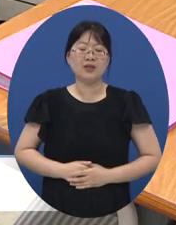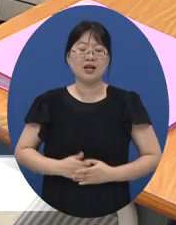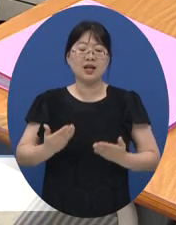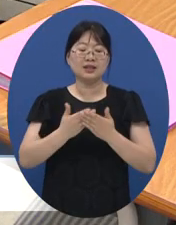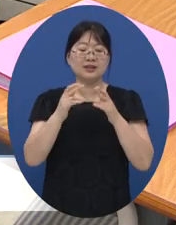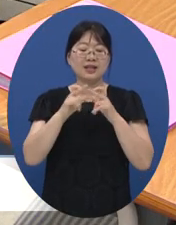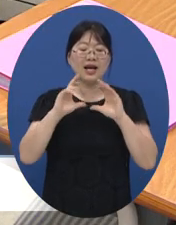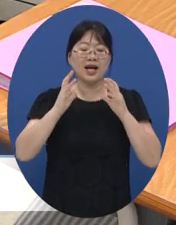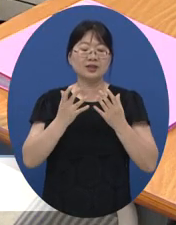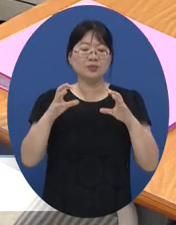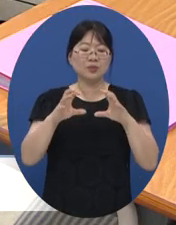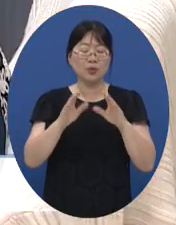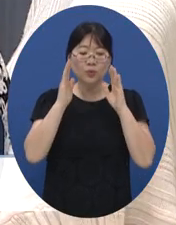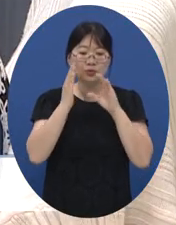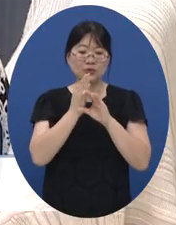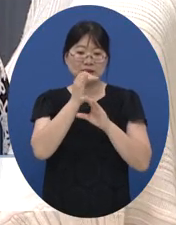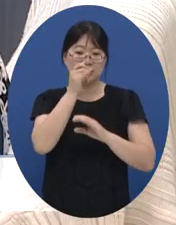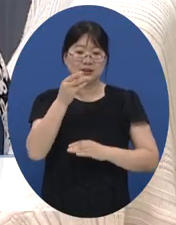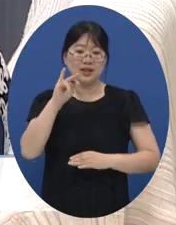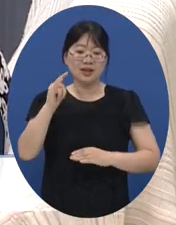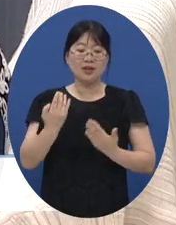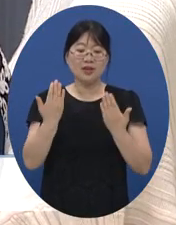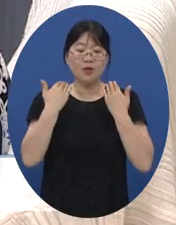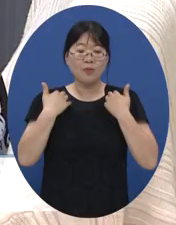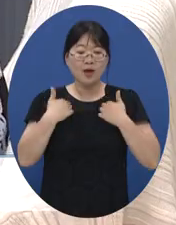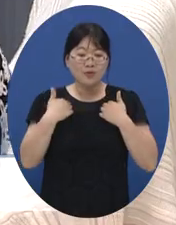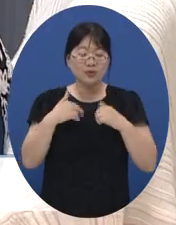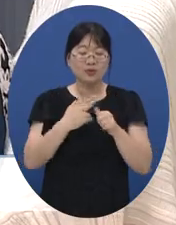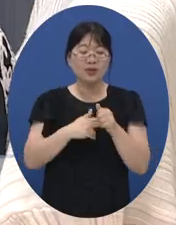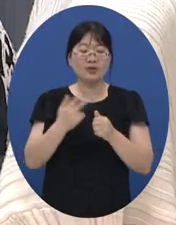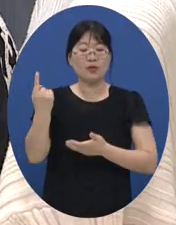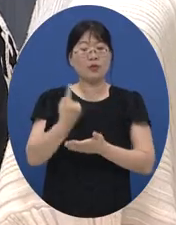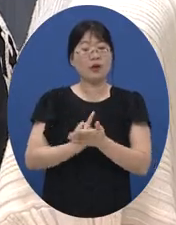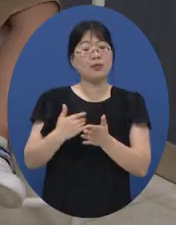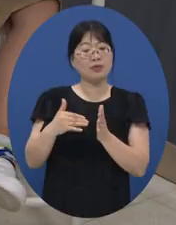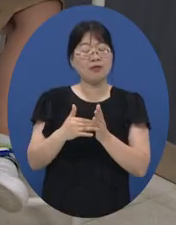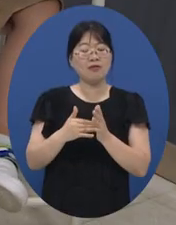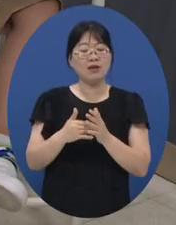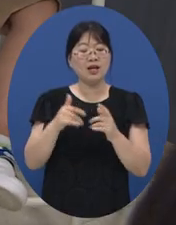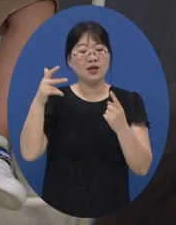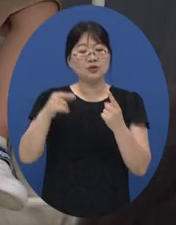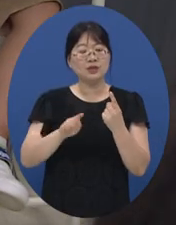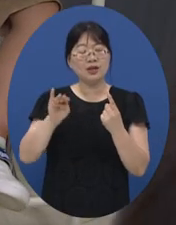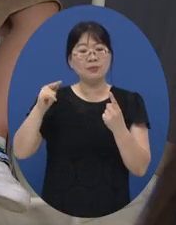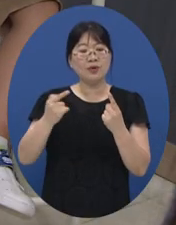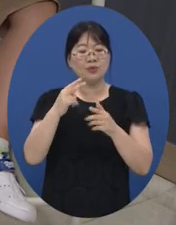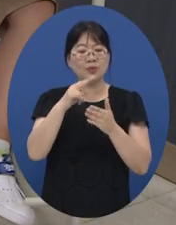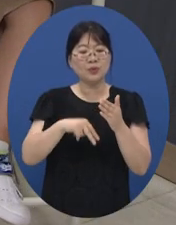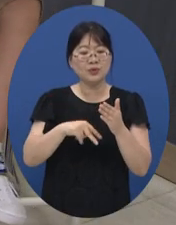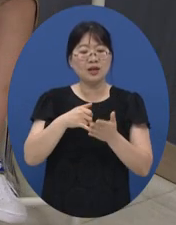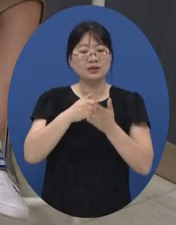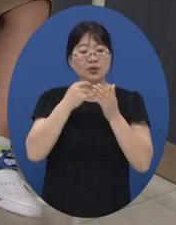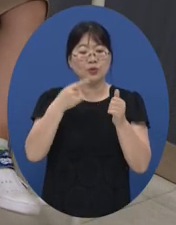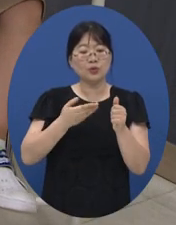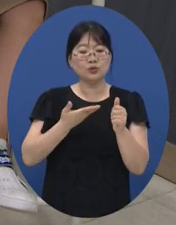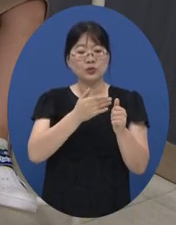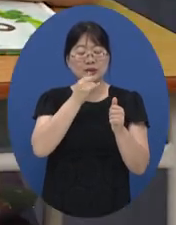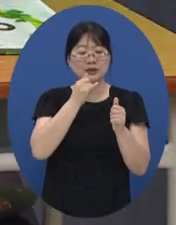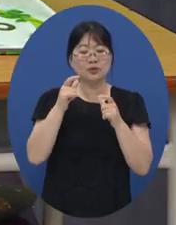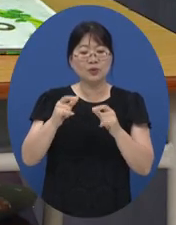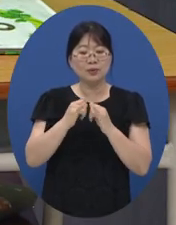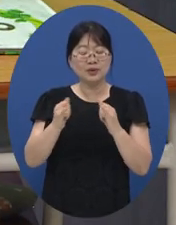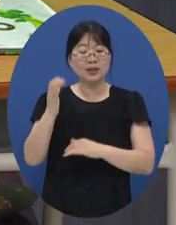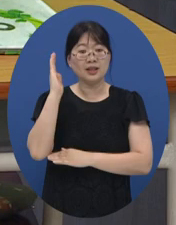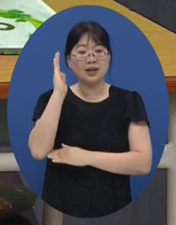발달장애 아동들이 모여 공부하는 대안학교에 반가운 선생님이 찾아왔습니다 일주일에 한 번 독서 인 성격을 해주는 도민